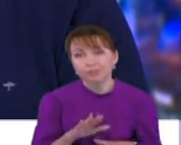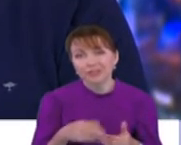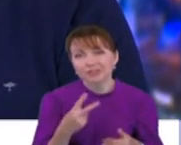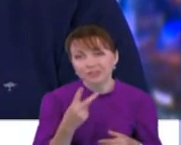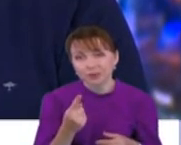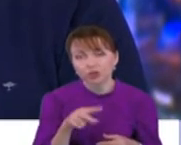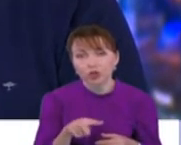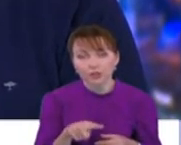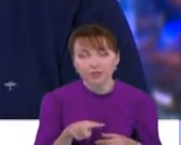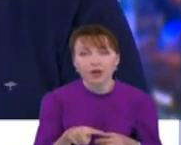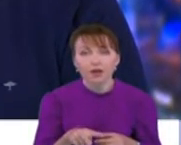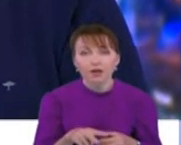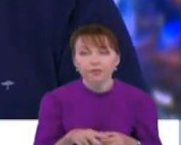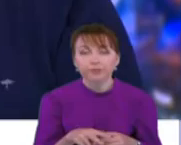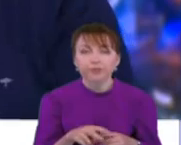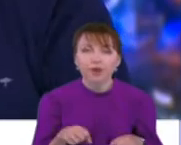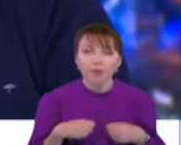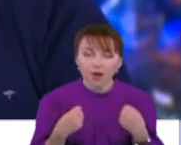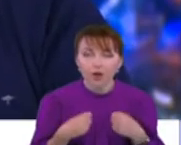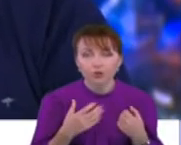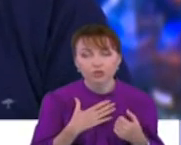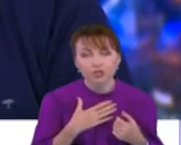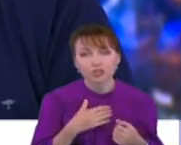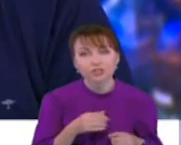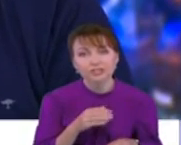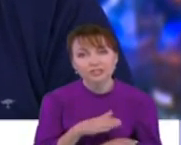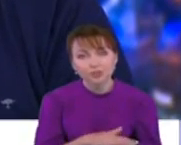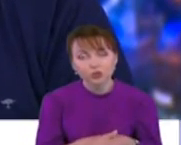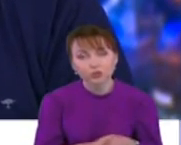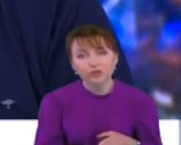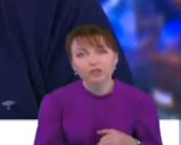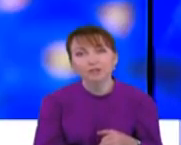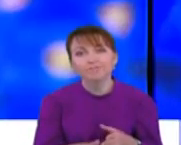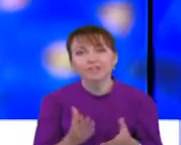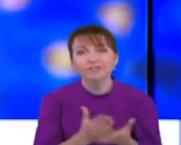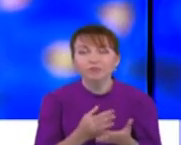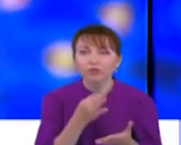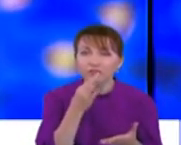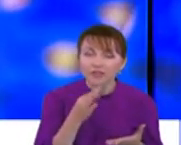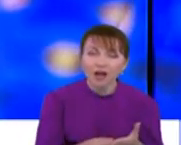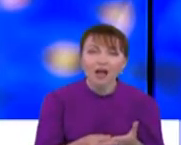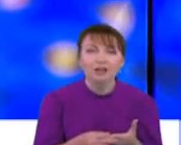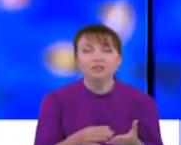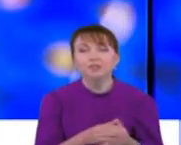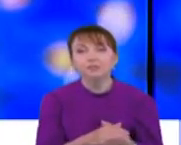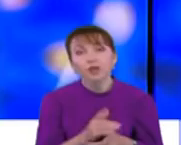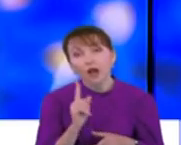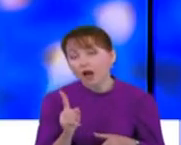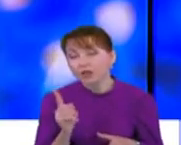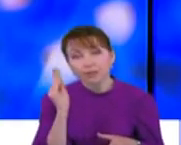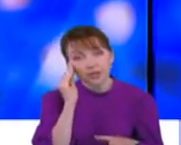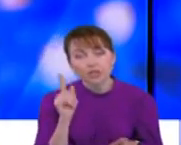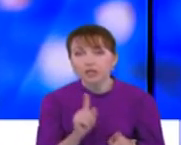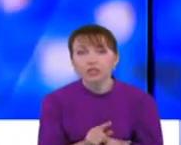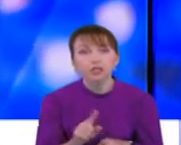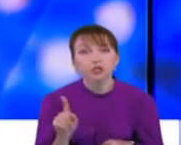21-го, скажімо, намагається здійснювати, там вже є відповідальність, але підхід такий,